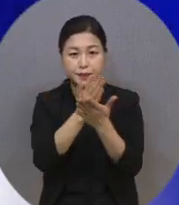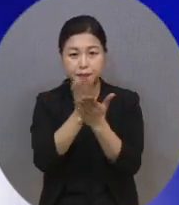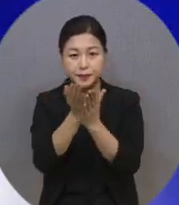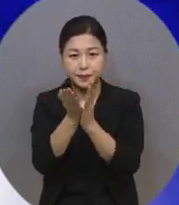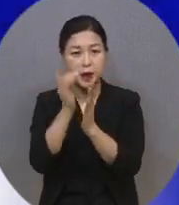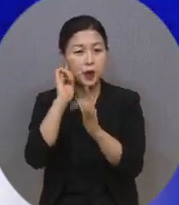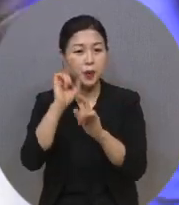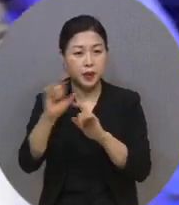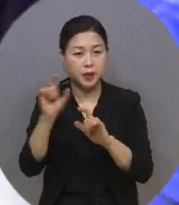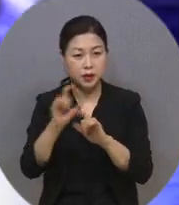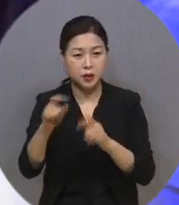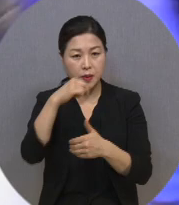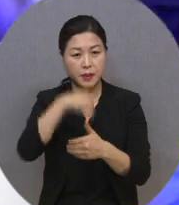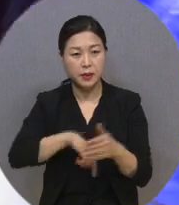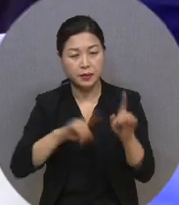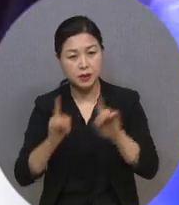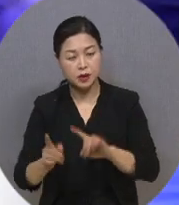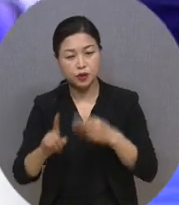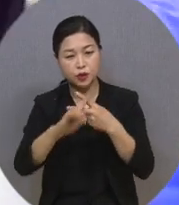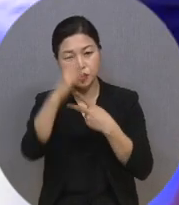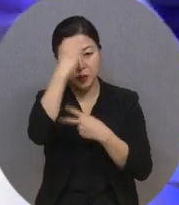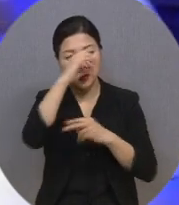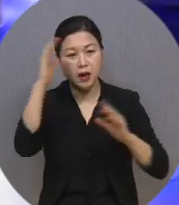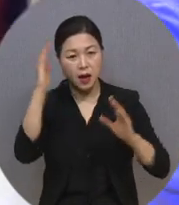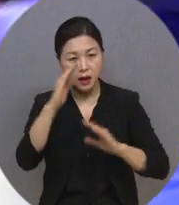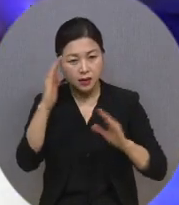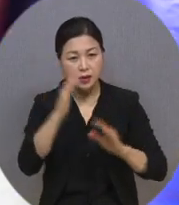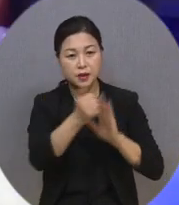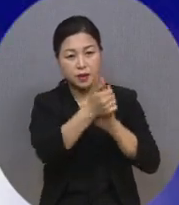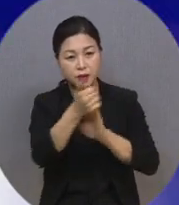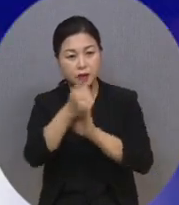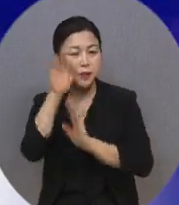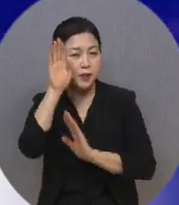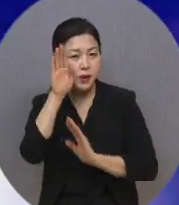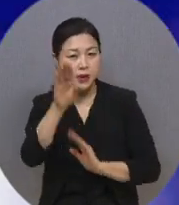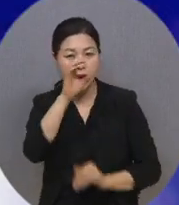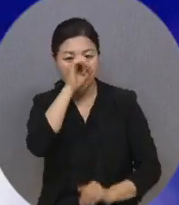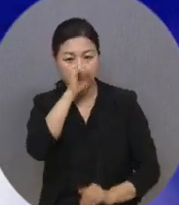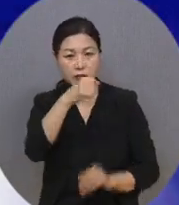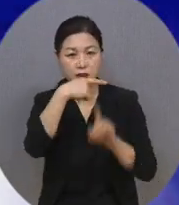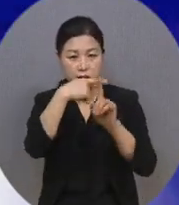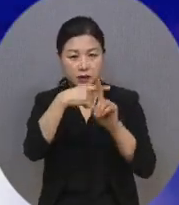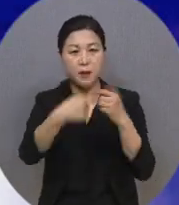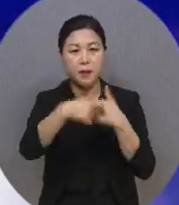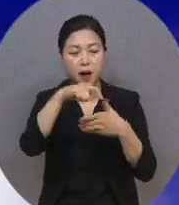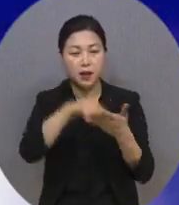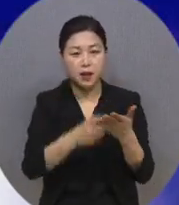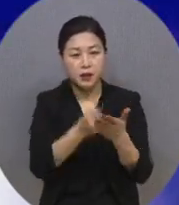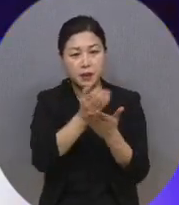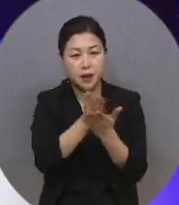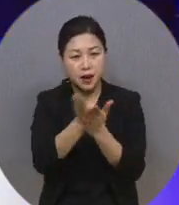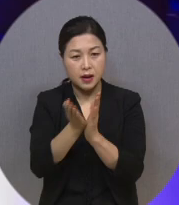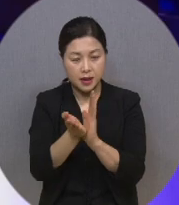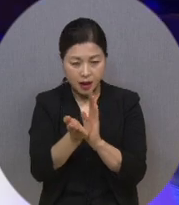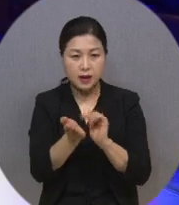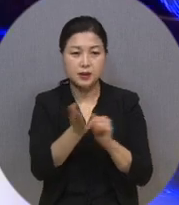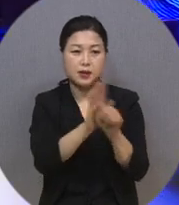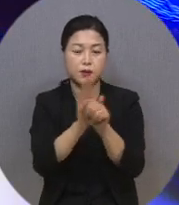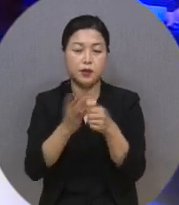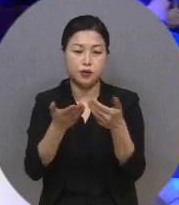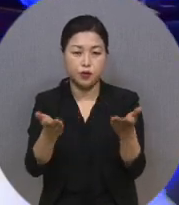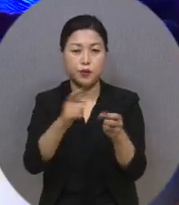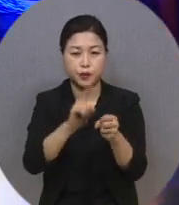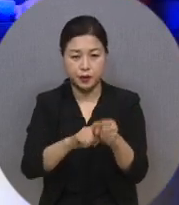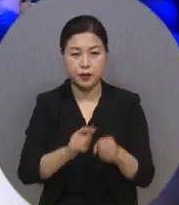지친 중고등학교 청소년들을 격려하고 미래에 대한 긍정적인 마인드 형성과 방향성 제시를 위해